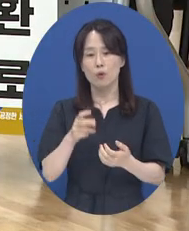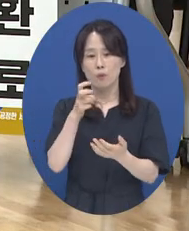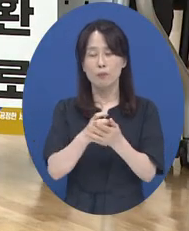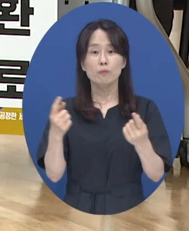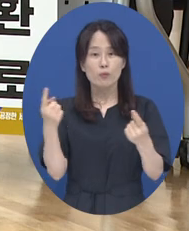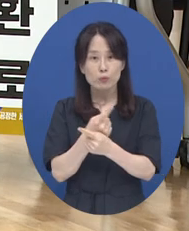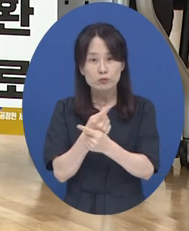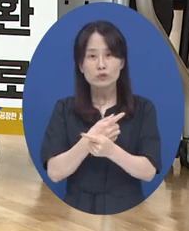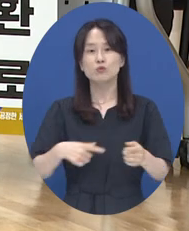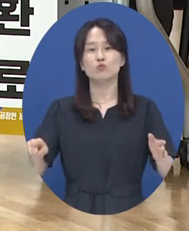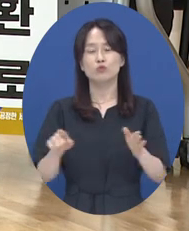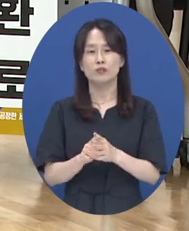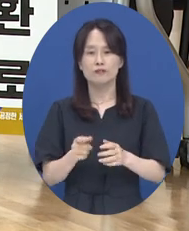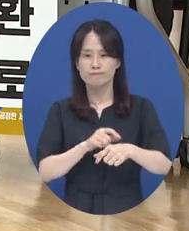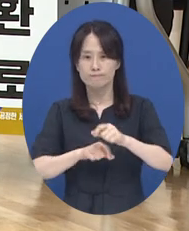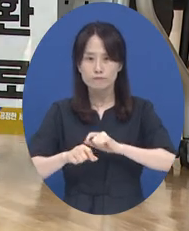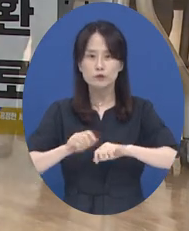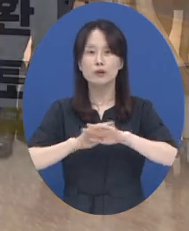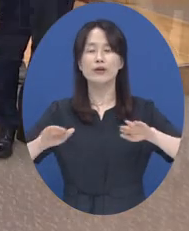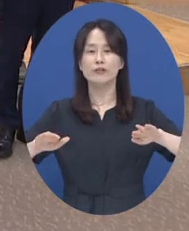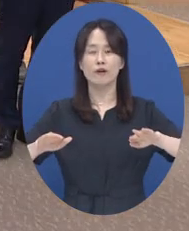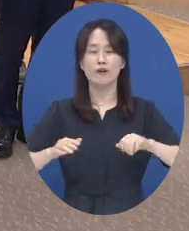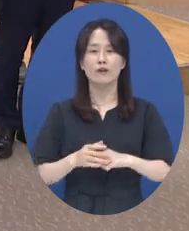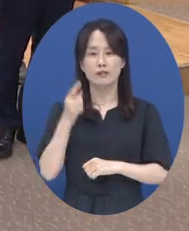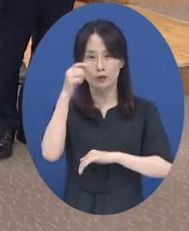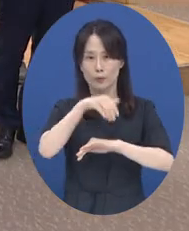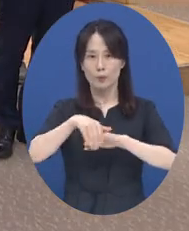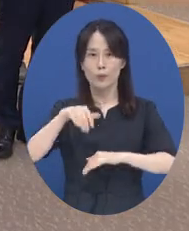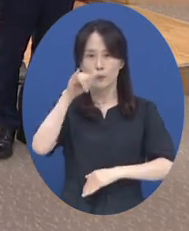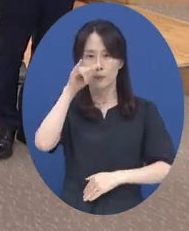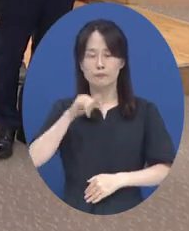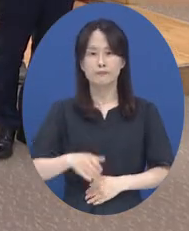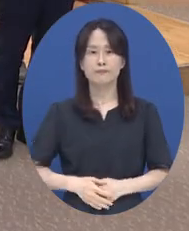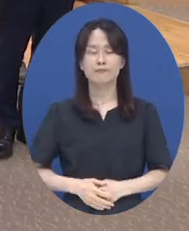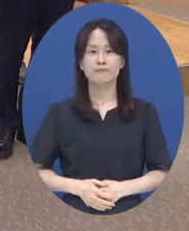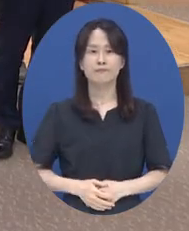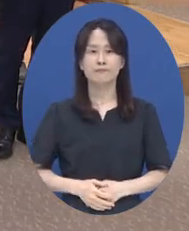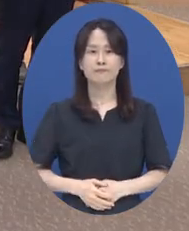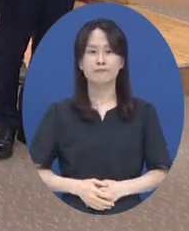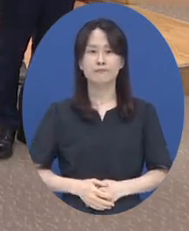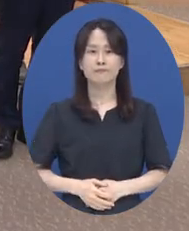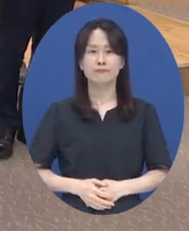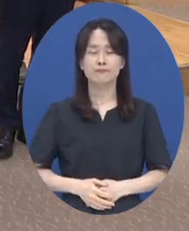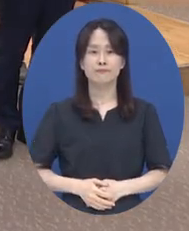적극적으로 대응해 나갈 방침입니다 경기 주 tv 구형 술입니다